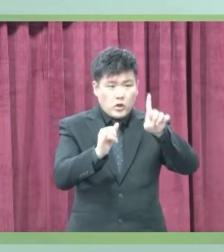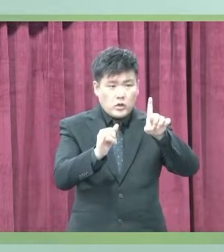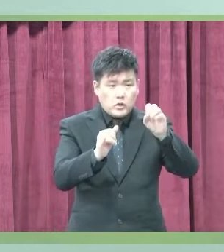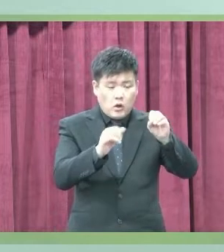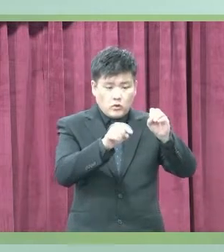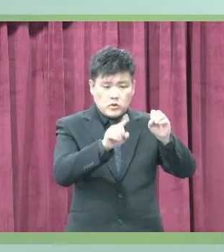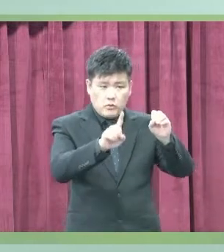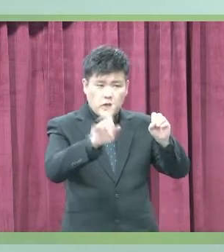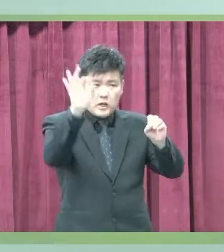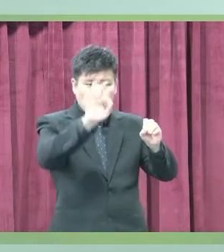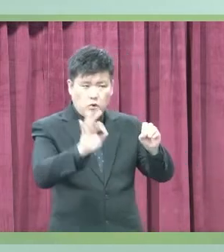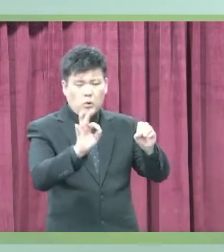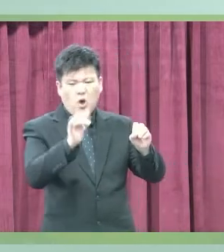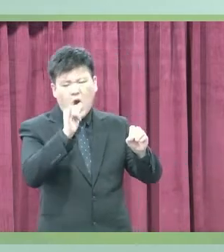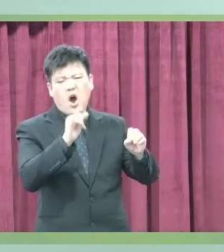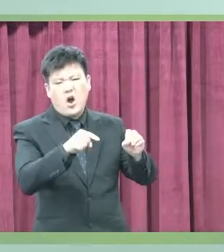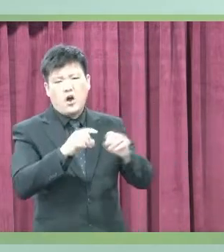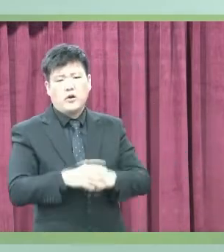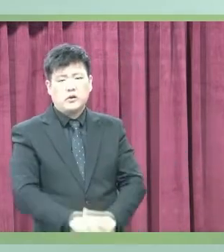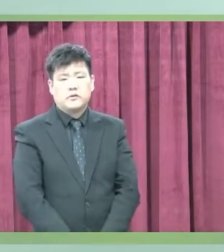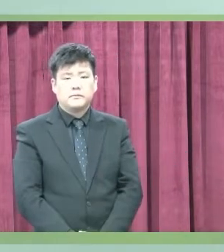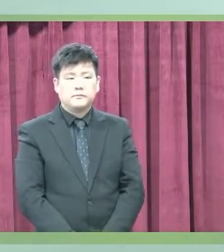0.1%포인트 조금 더 높게 나타나고 있습니다.